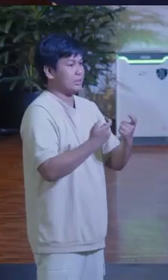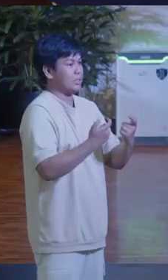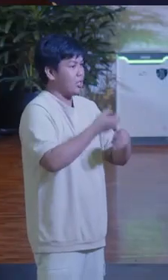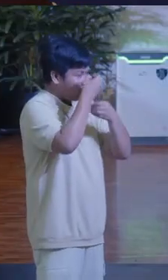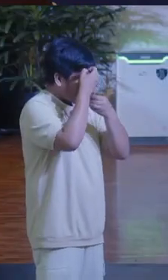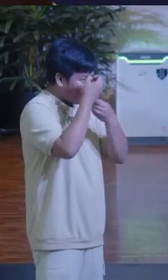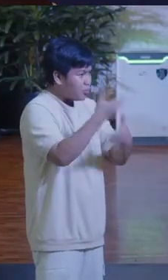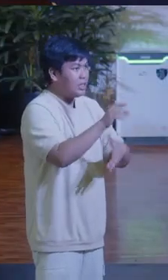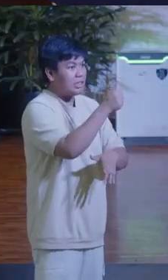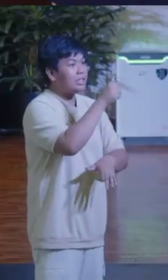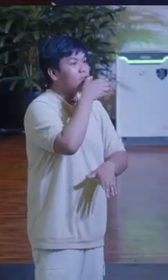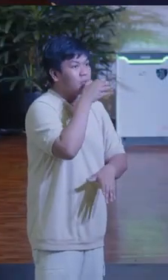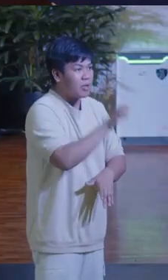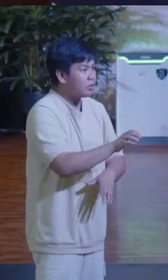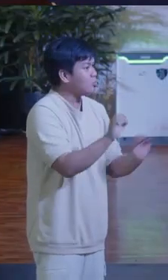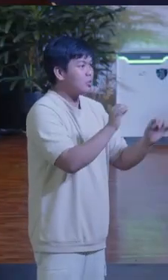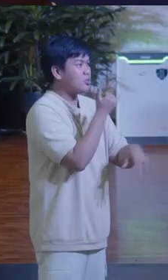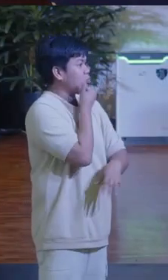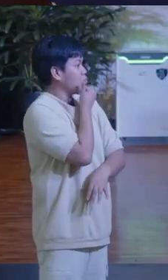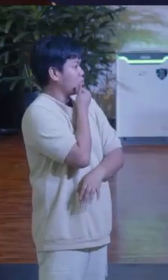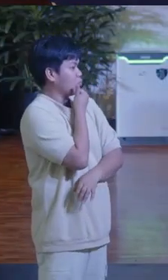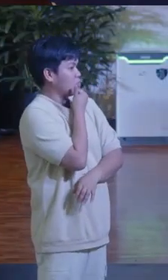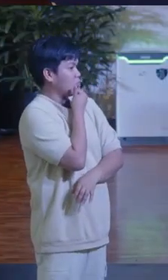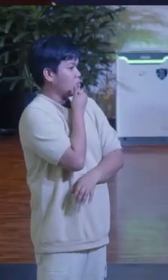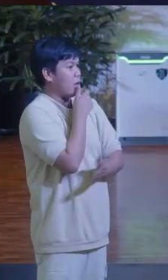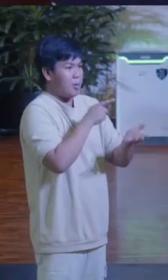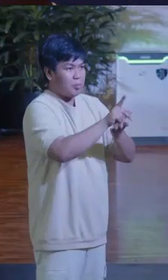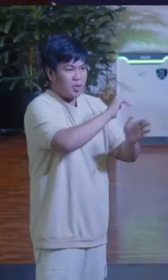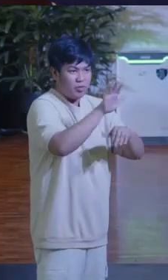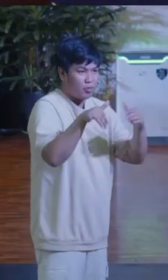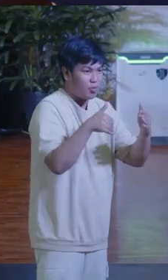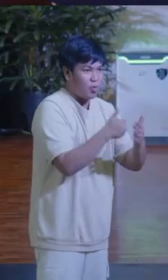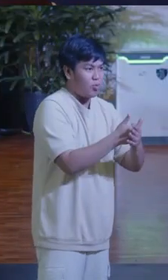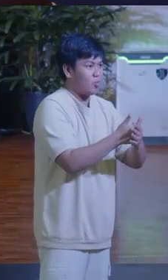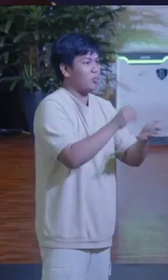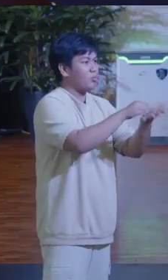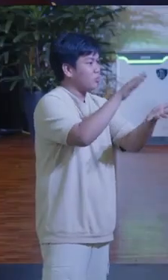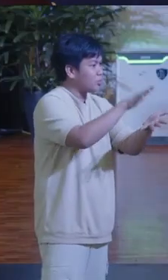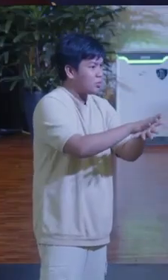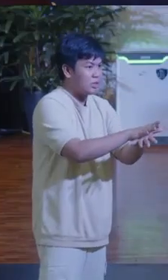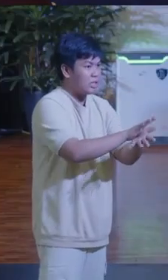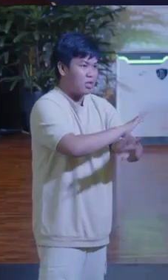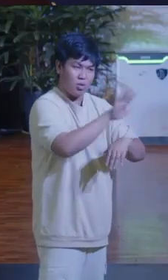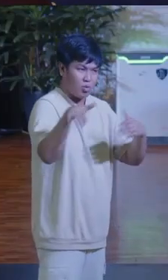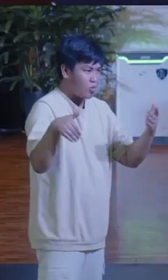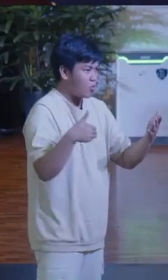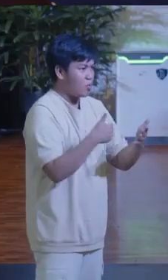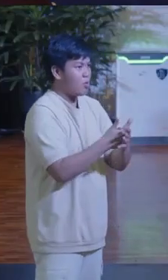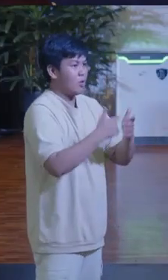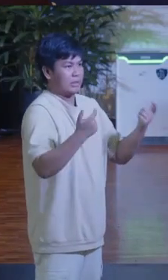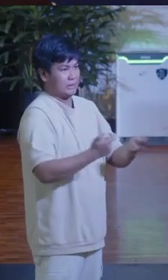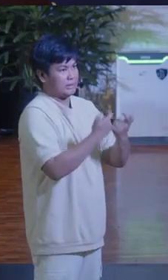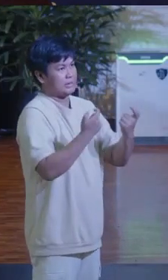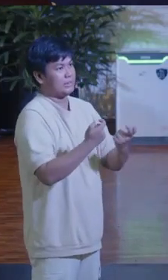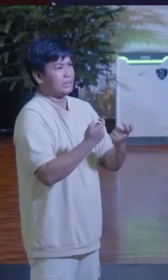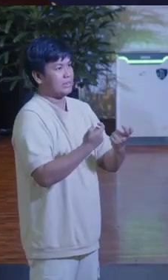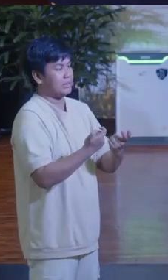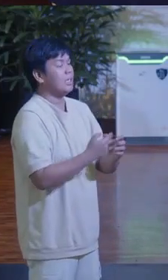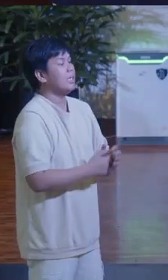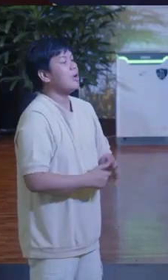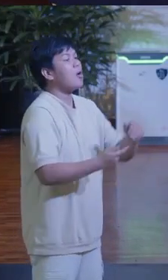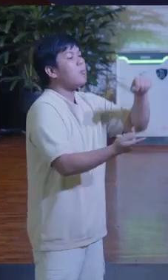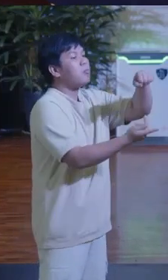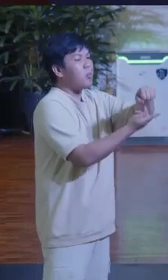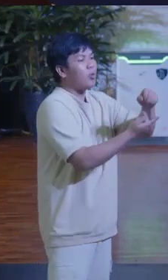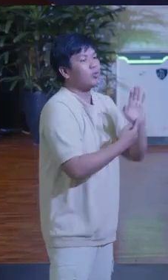batas. Siya ay namatay na walang sala, binayaran lahat ang ating pagkakautang. Yan ang ebanghelyo, mga